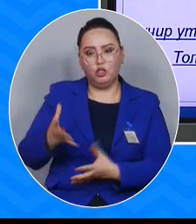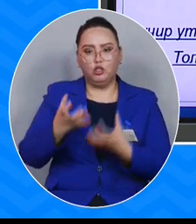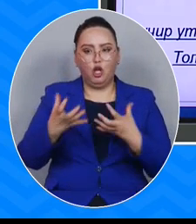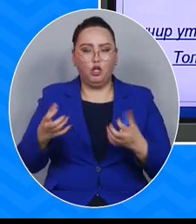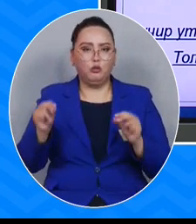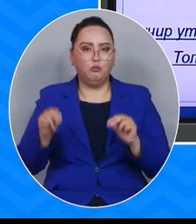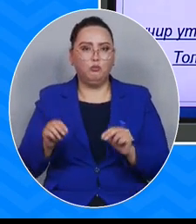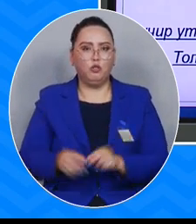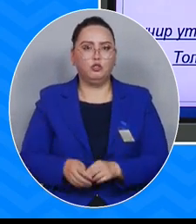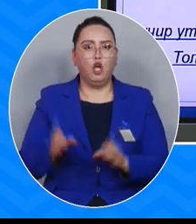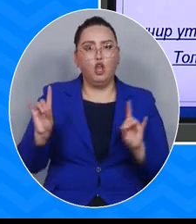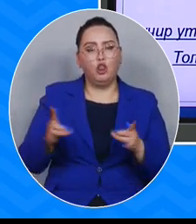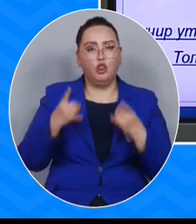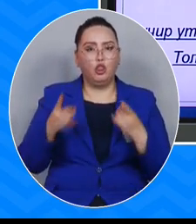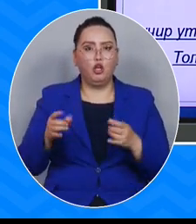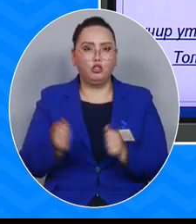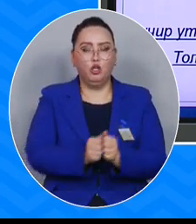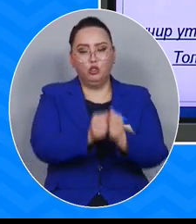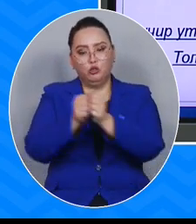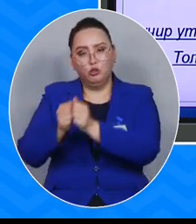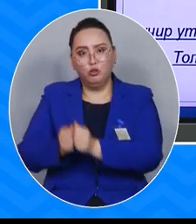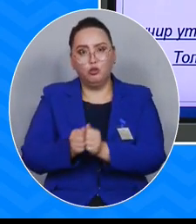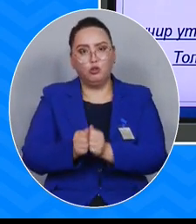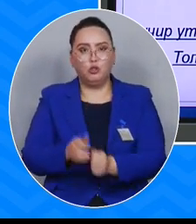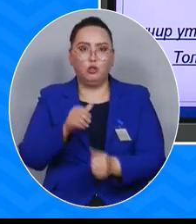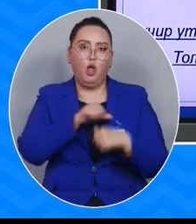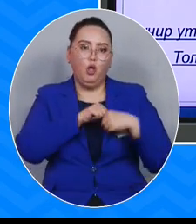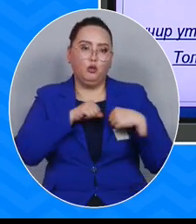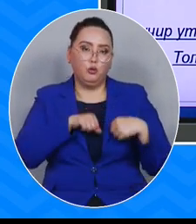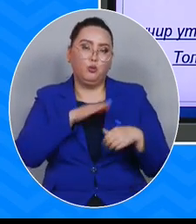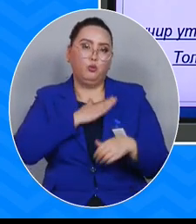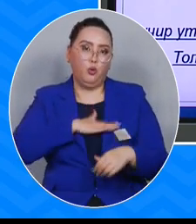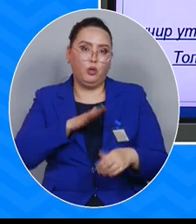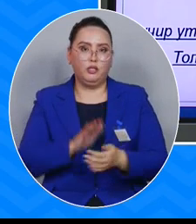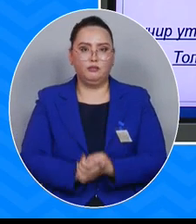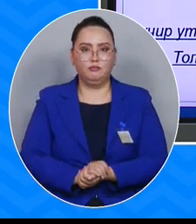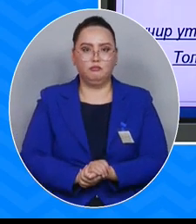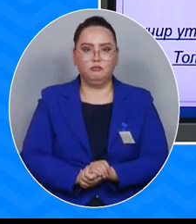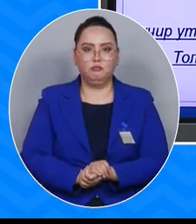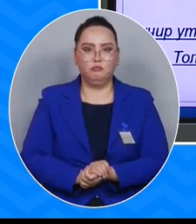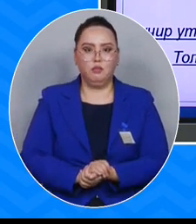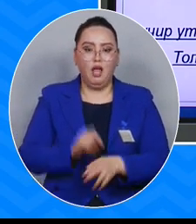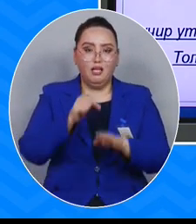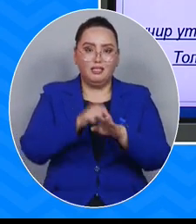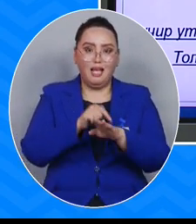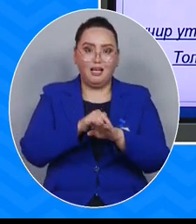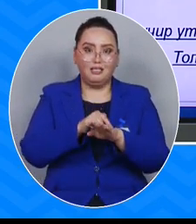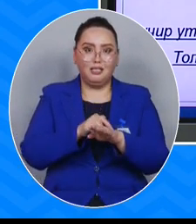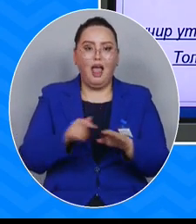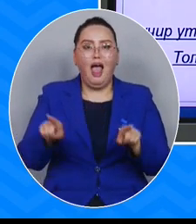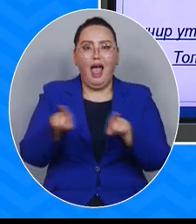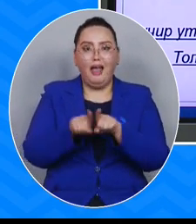Задыхээр толгоудж нөхөрлээж дурлэнгээ толгоудийм дүүр байдлэг болохоор негэн цах зэрэгцэвлэн өөзөсээ, эм